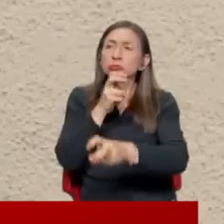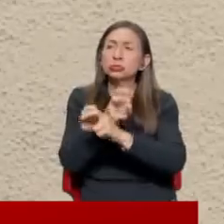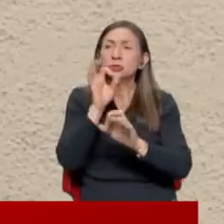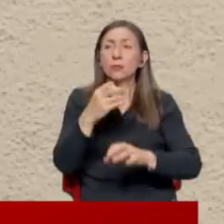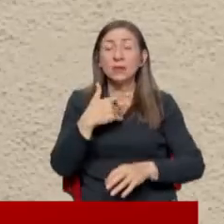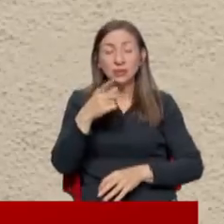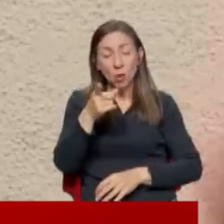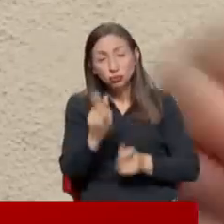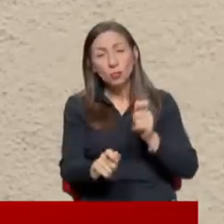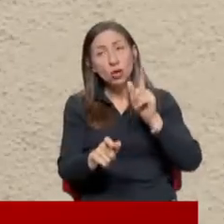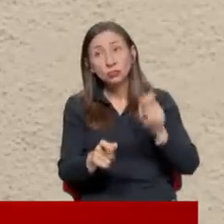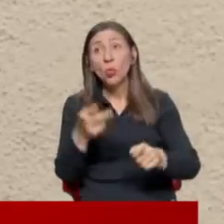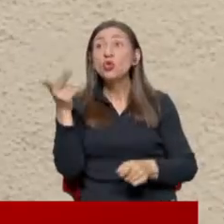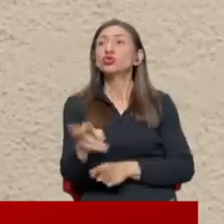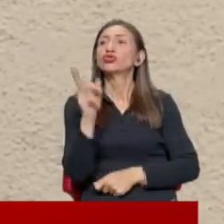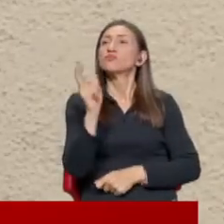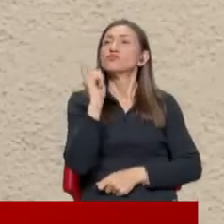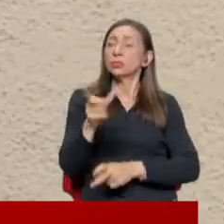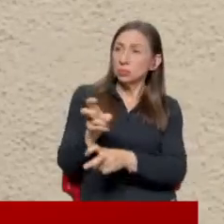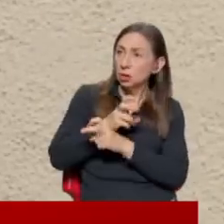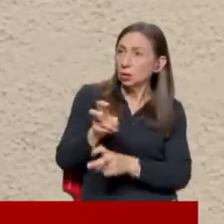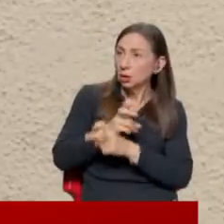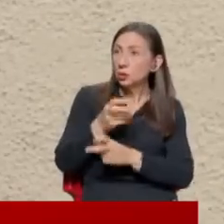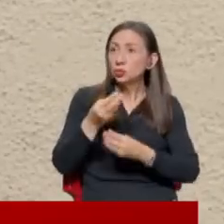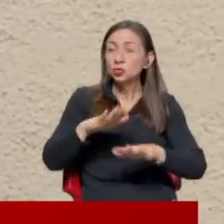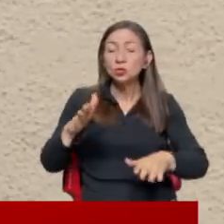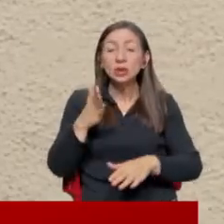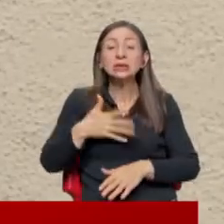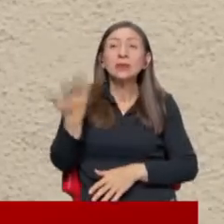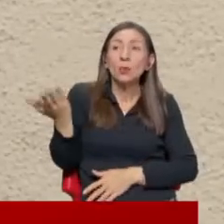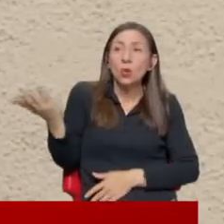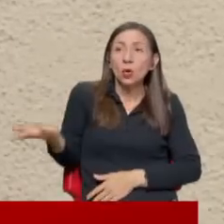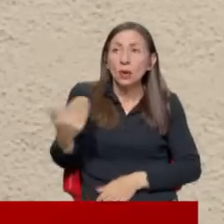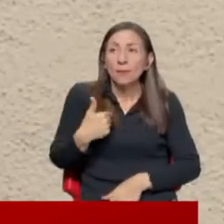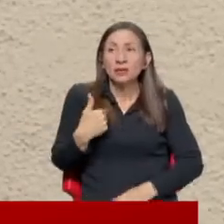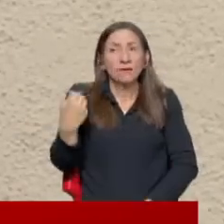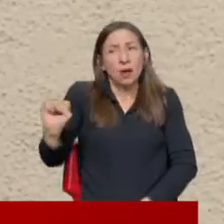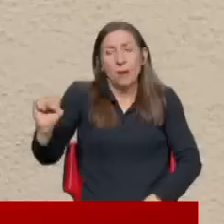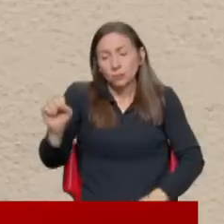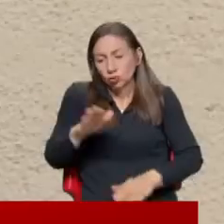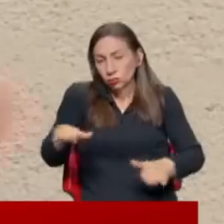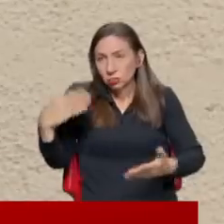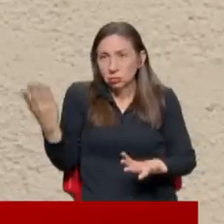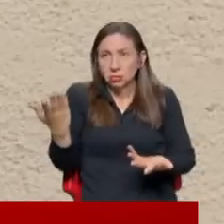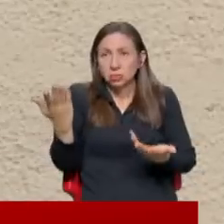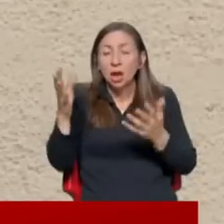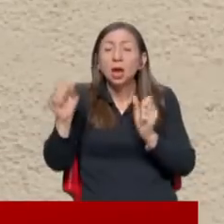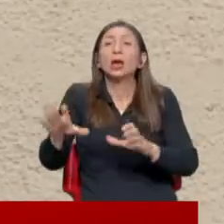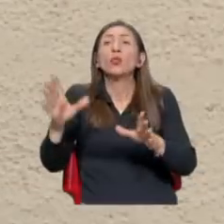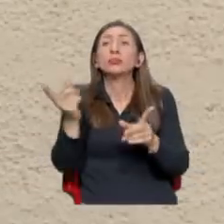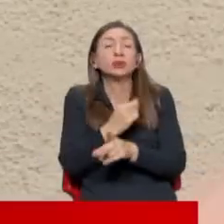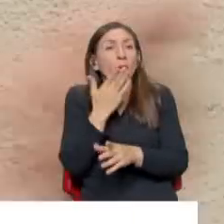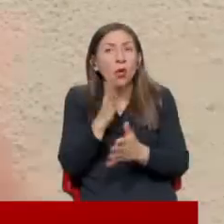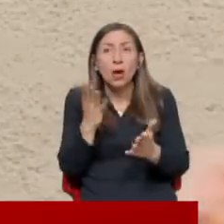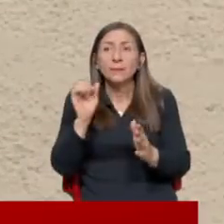Ben size şöyle yapacağım, böyle yapacağım, öldüreceğim gibisinden tehdit ettikleri için çocuklar istemiyorlar onu. Ben de veremem çocuklar ona. Ne yakalanıyor ne bir şey